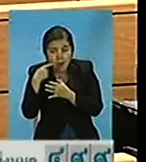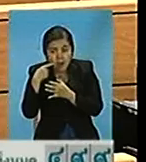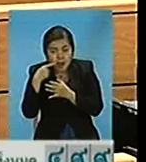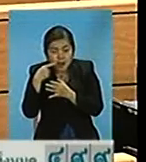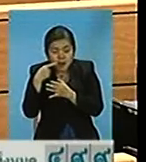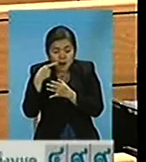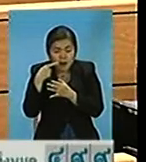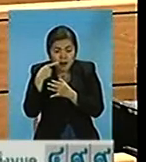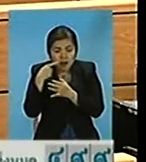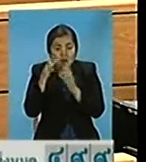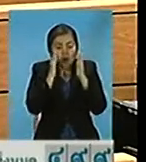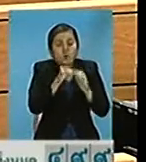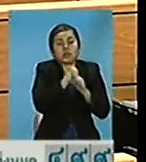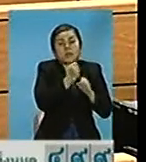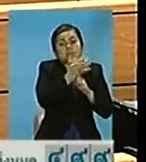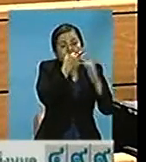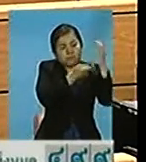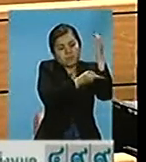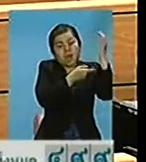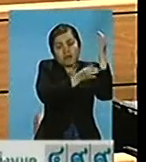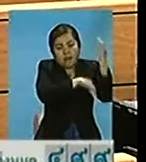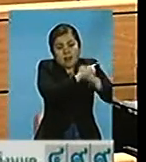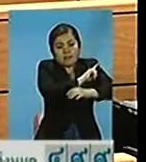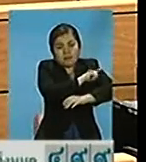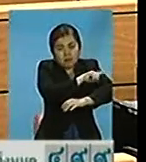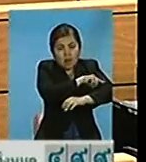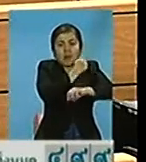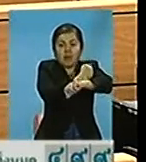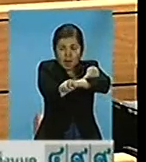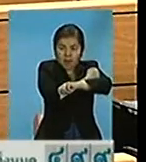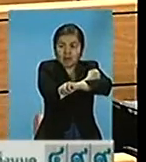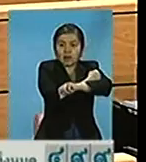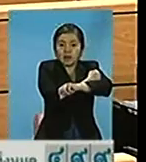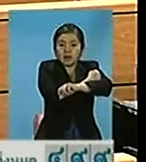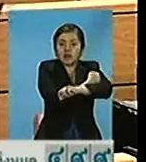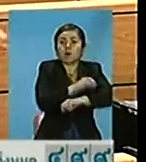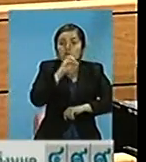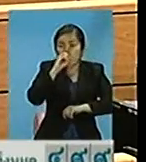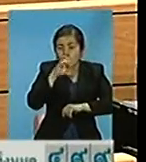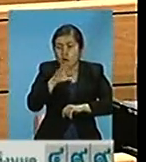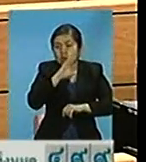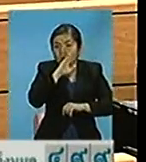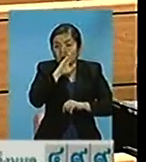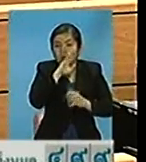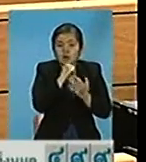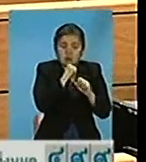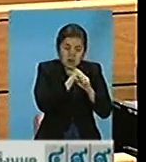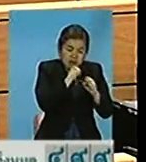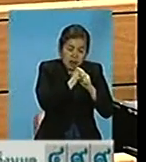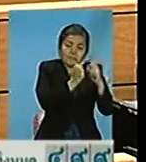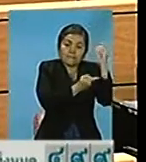เจ้าที่กรีดยางครับคือคนกรีดยางเขาเลยบอกว่าราคาต้นทุนการผลิตยางพาร